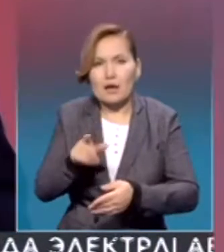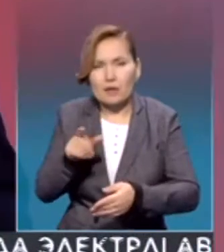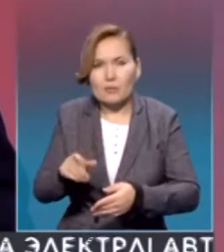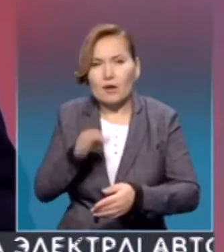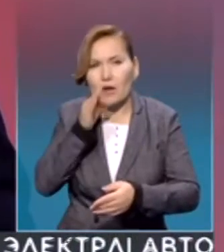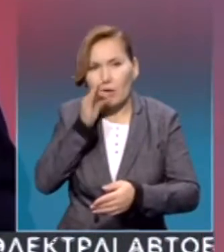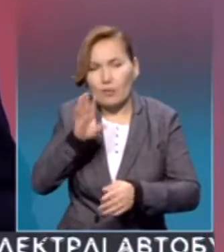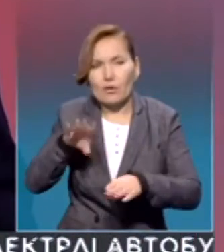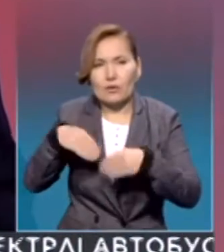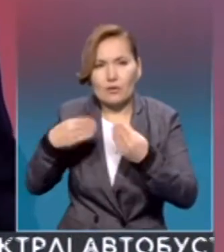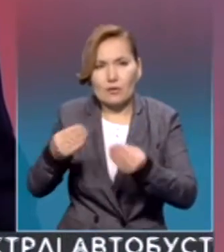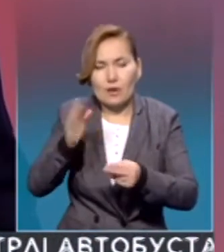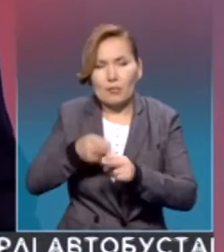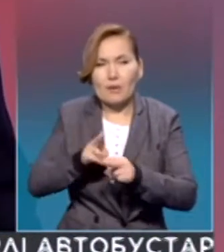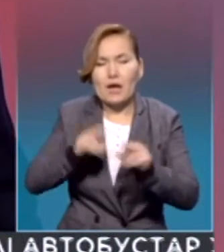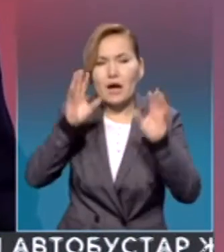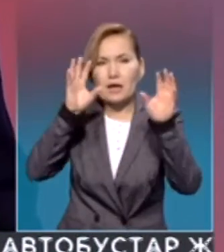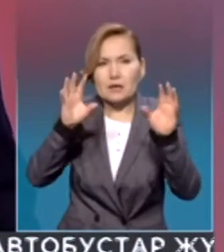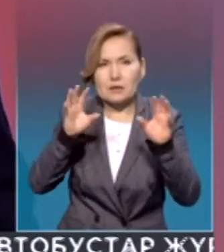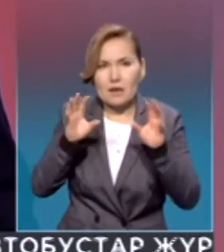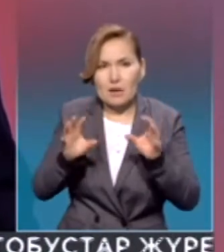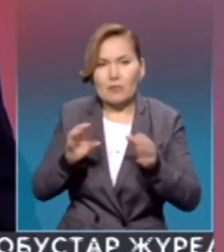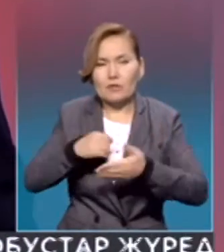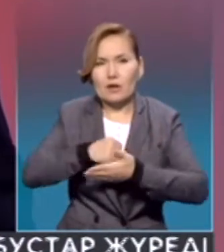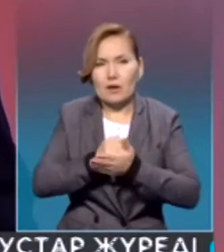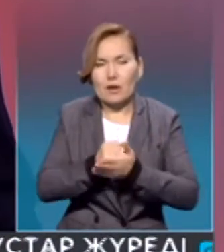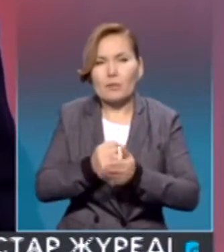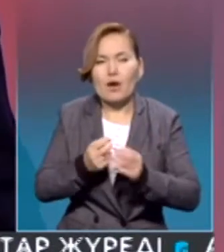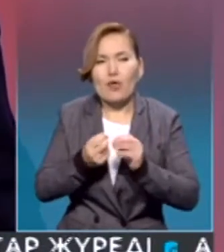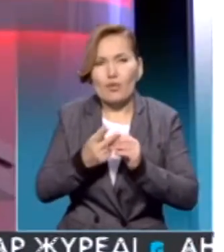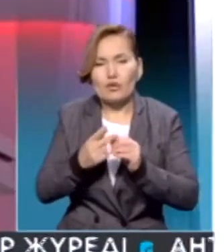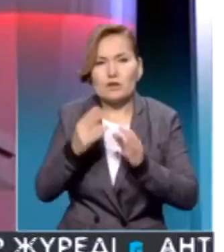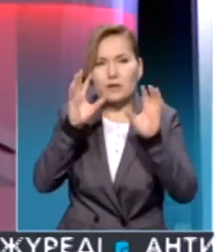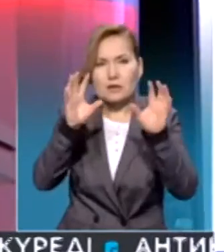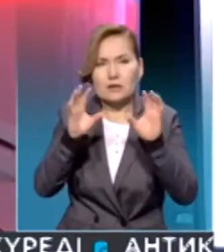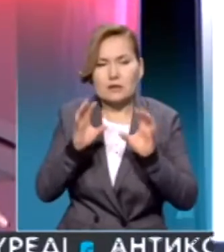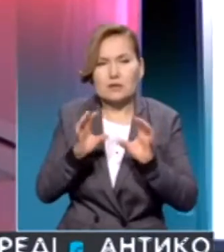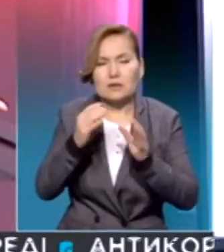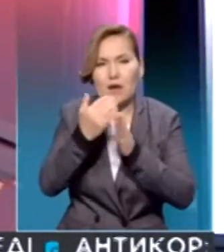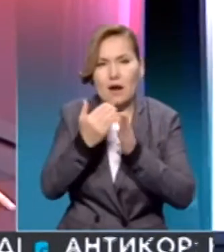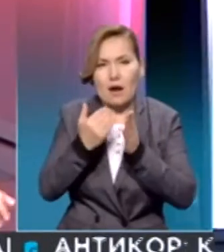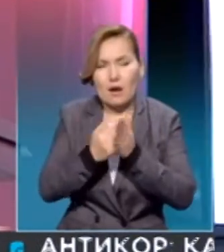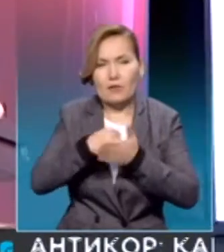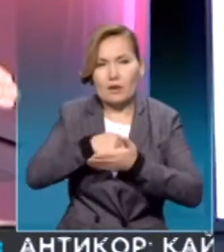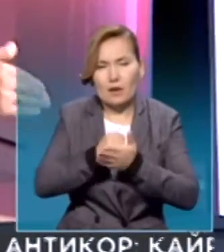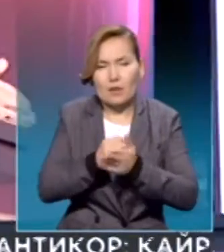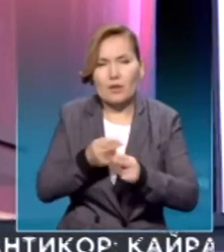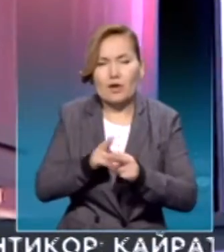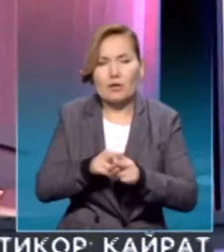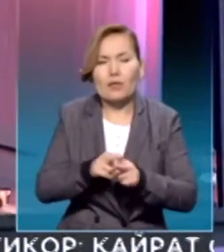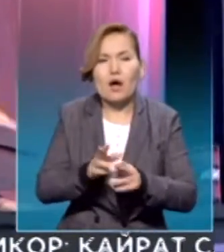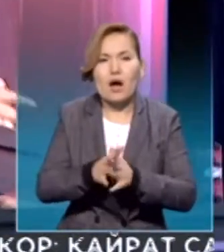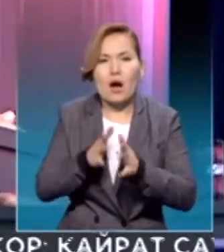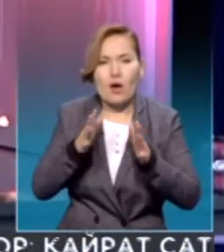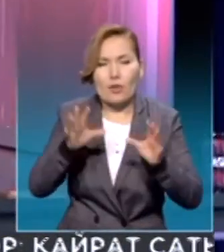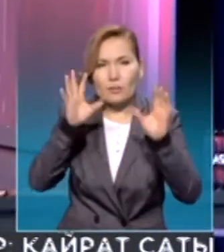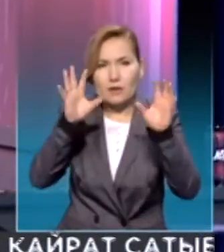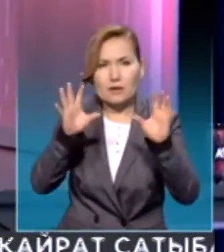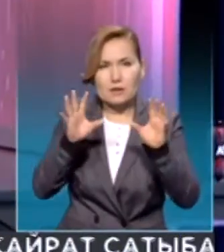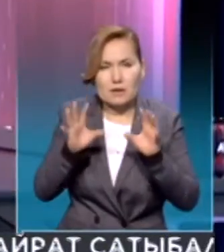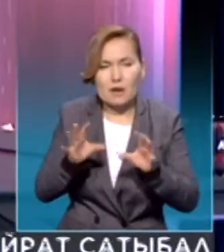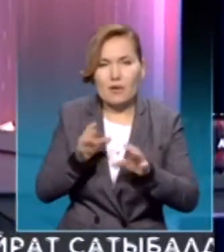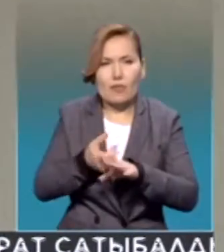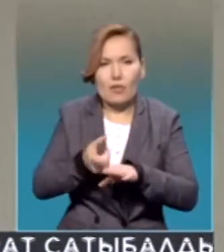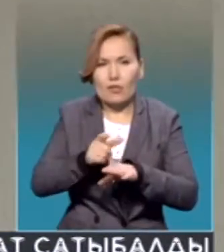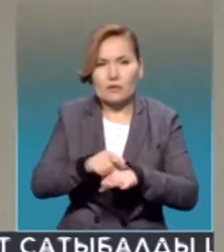бұл заң негізгі осы 10-ші айтып отырсыз, 10-ші заң деп. Бұл өте ауқымды, бұрын соңды болмаған, негізі гуманизм өте жоғары заң